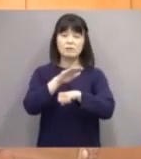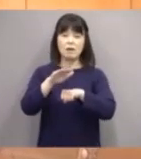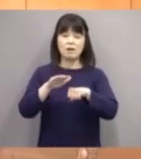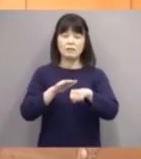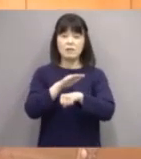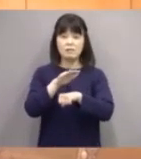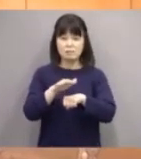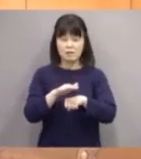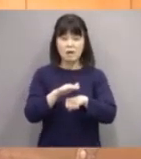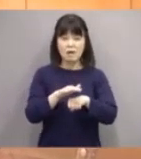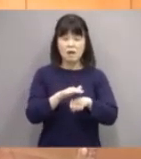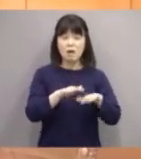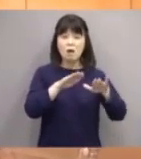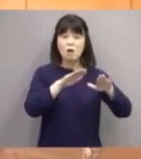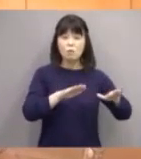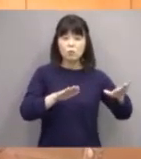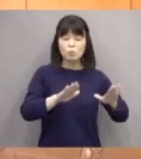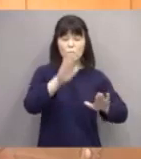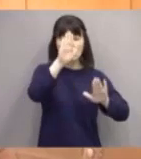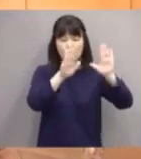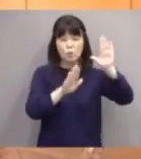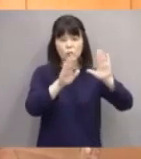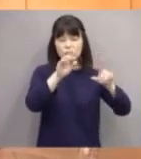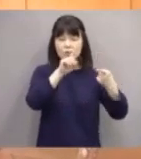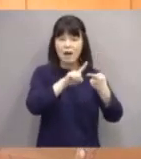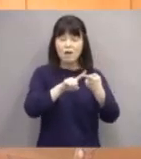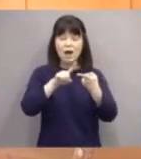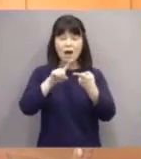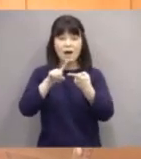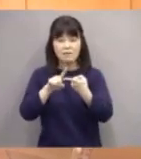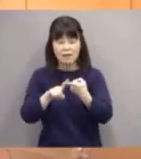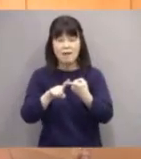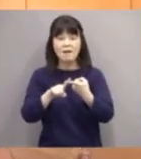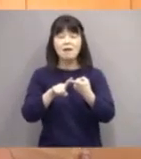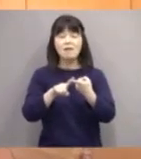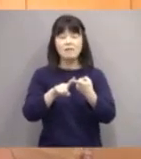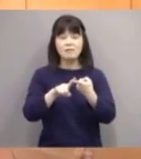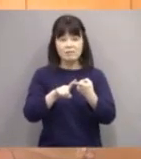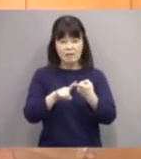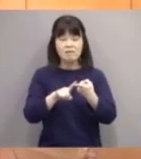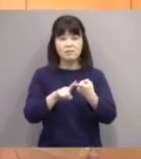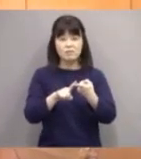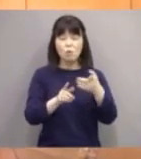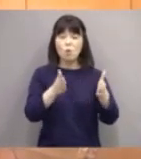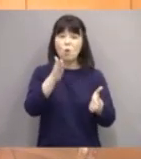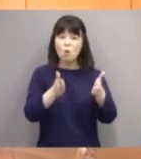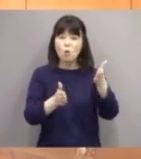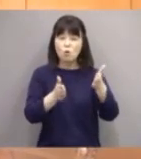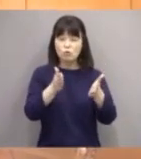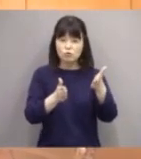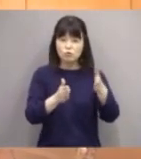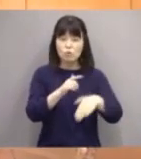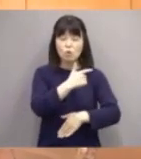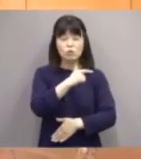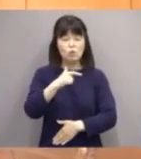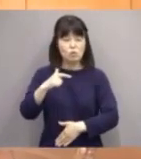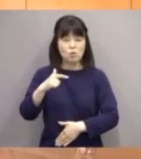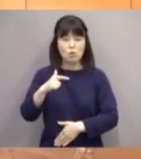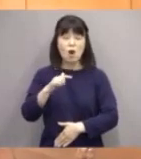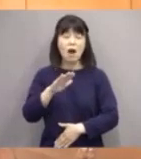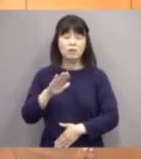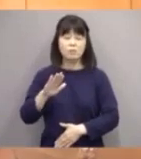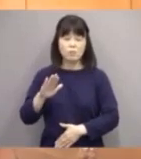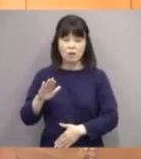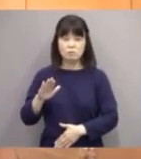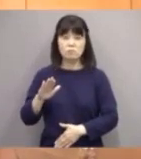でその子の見方一つでその子との距離が変わってくるので、